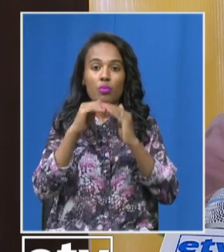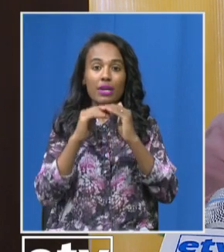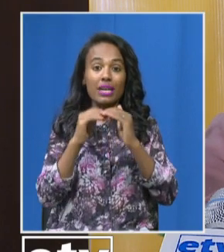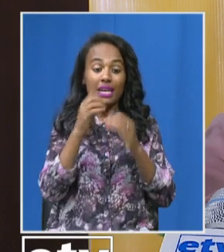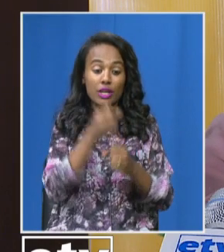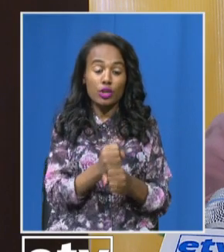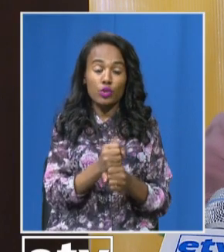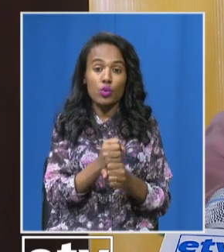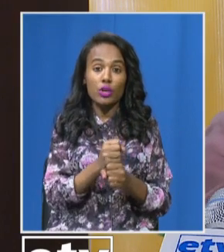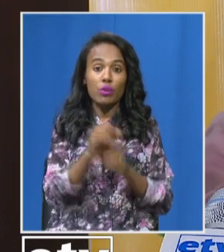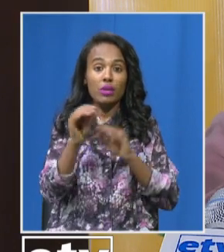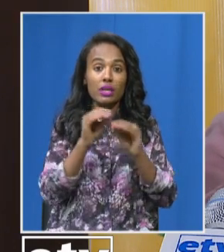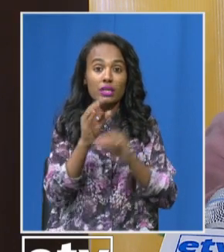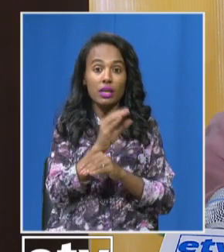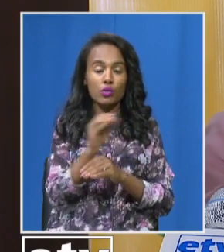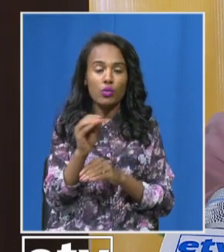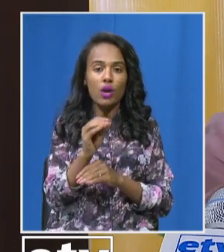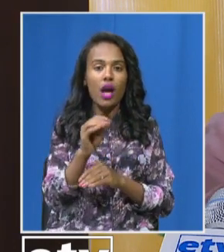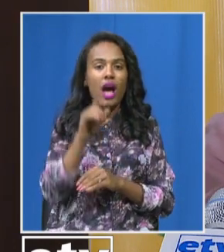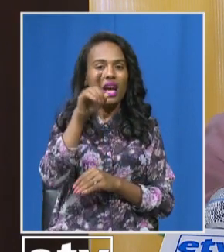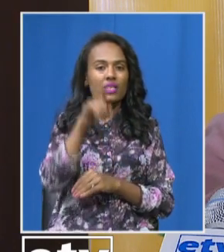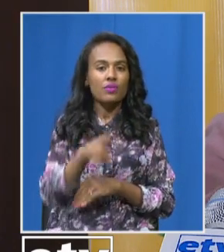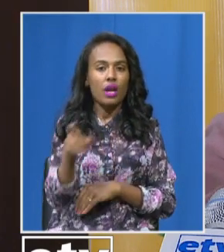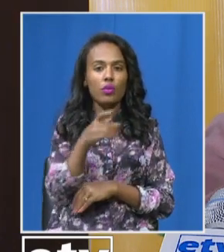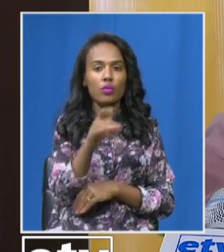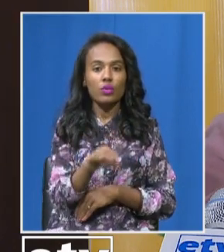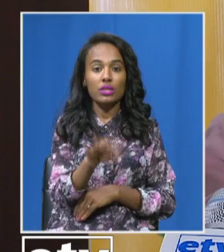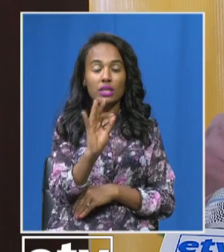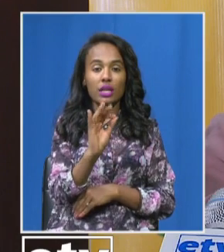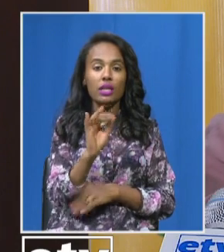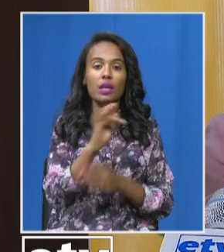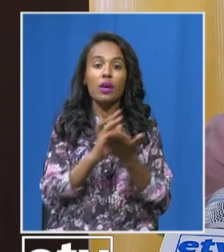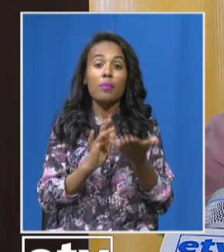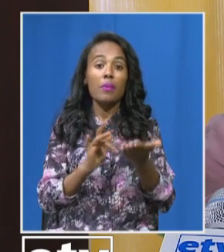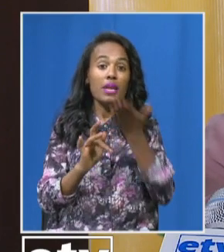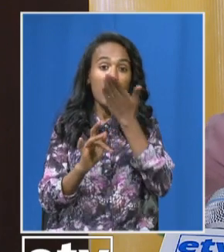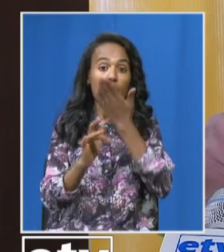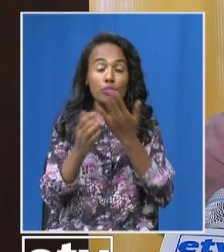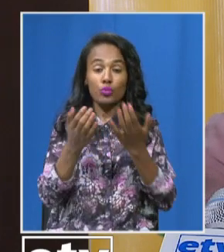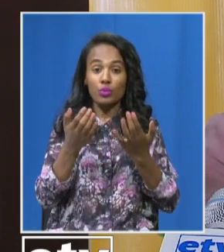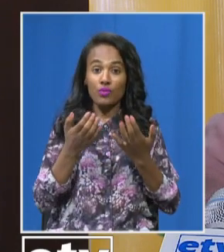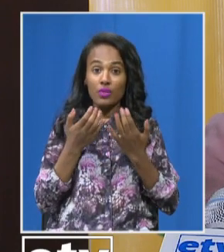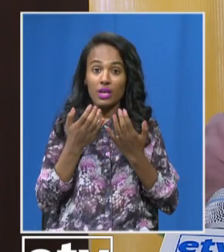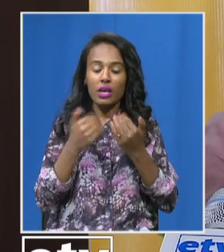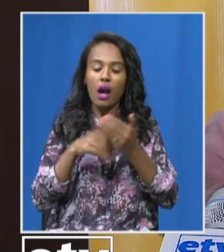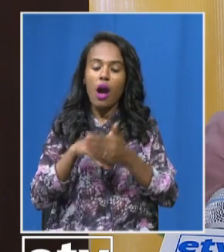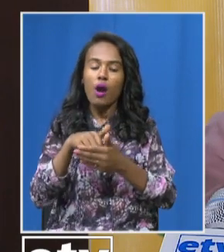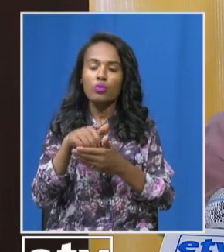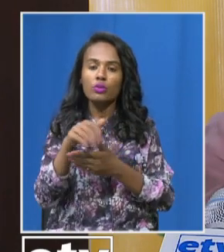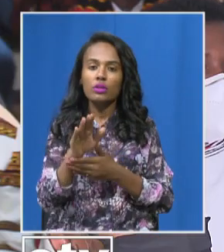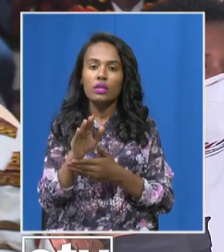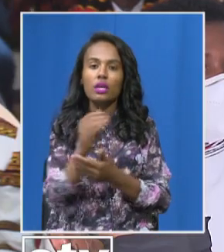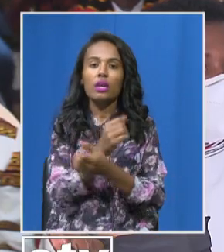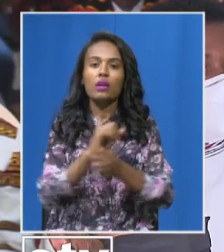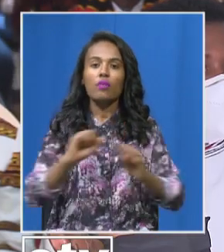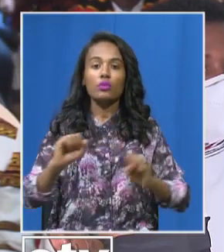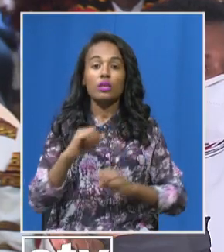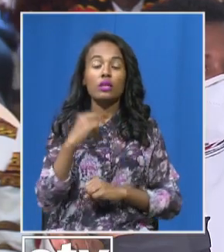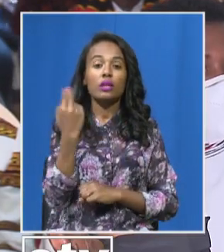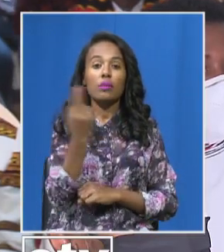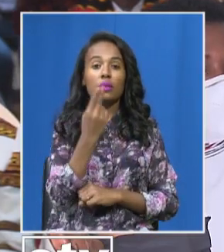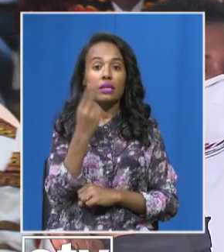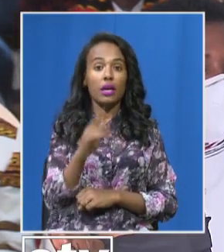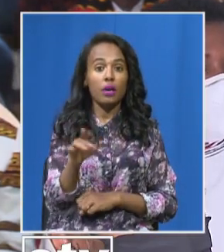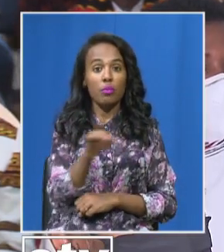አቅፎ የሚይዘውና አስፈላጊ ሆኖ ሲገኝ መድኃኒቱም ሲፈለግ አውጥተን ለፈውስነት